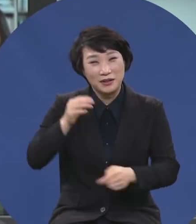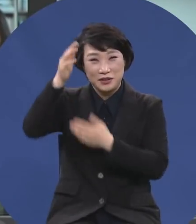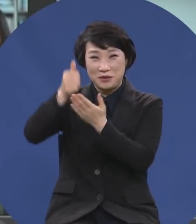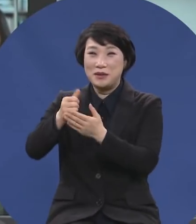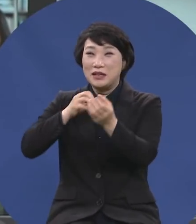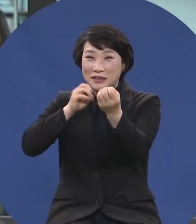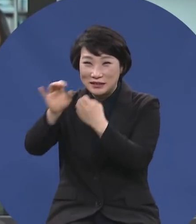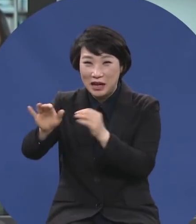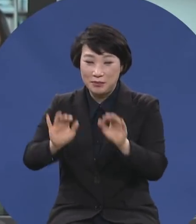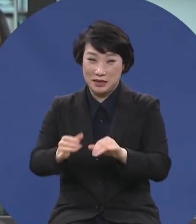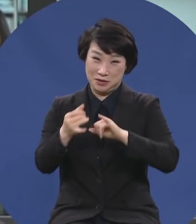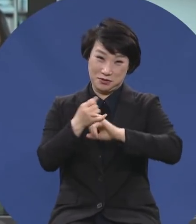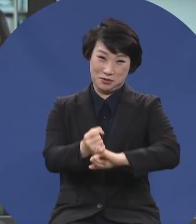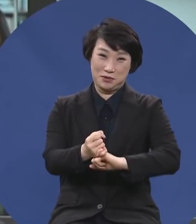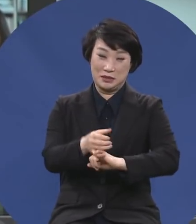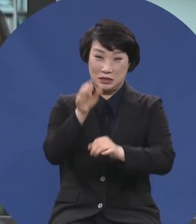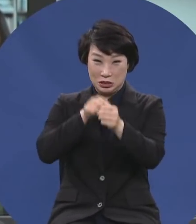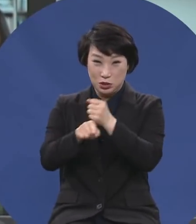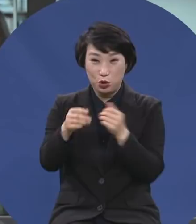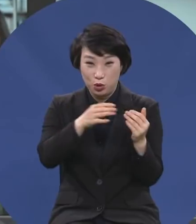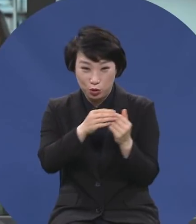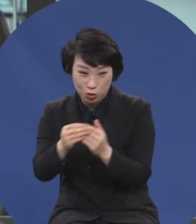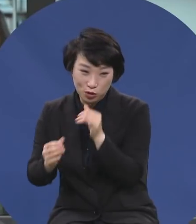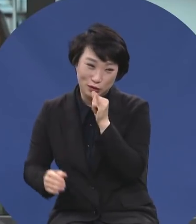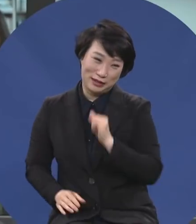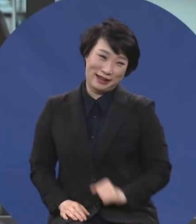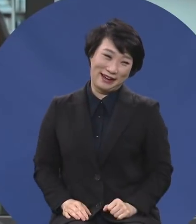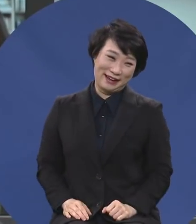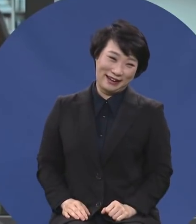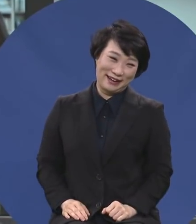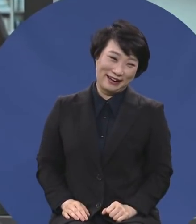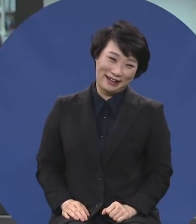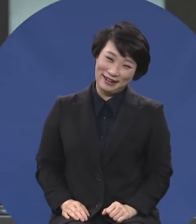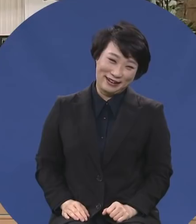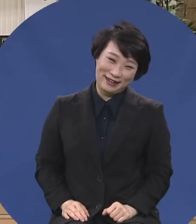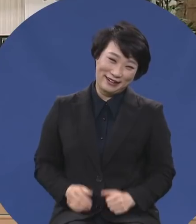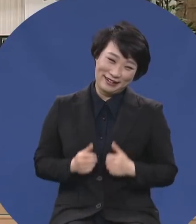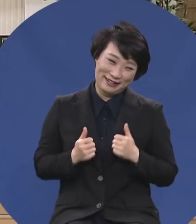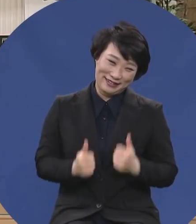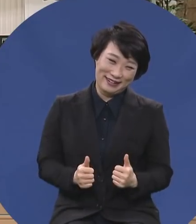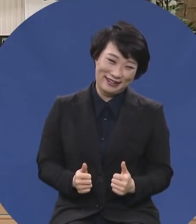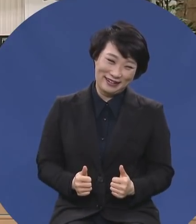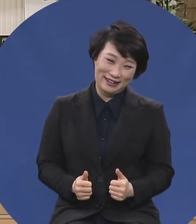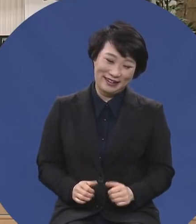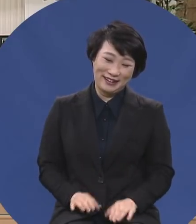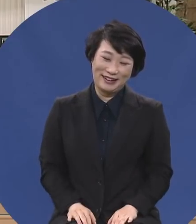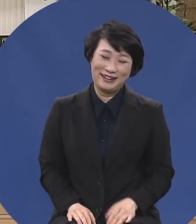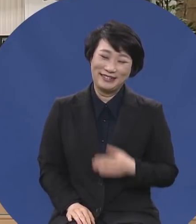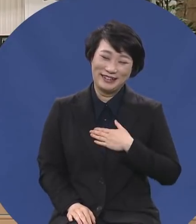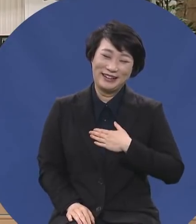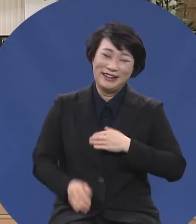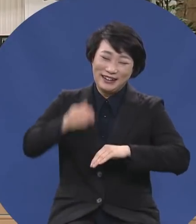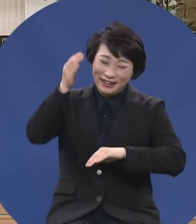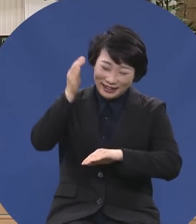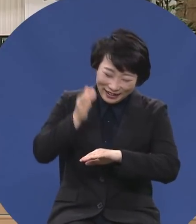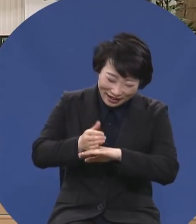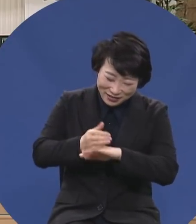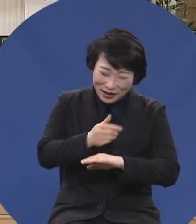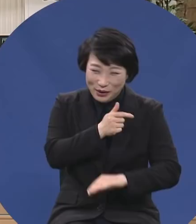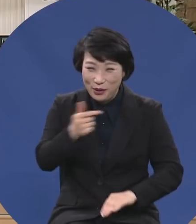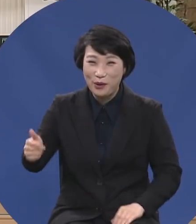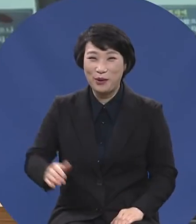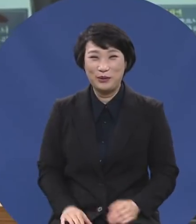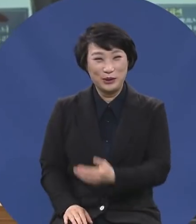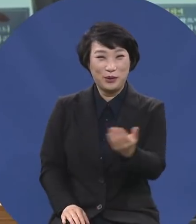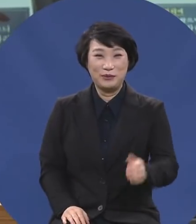들으시고 반드시 진리 가운데로 인도하셨구나 싶으니까 너무 감사해요.